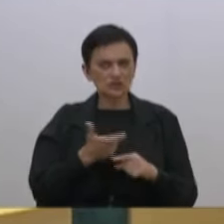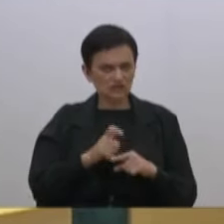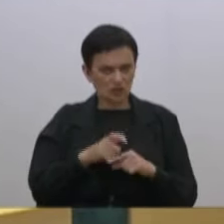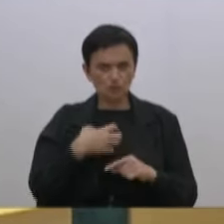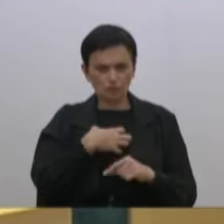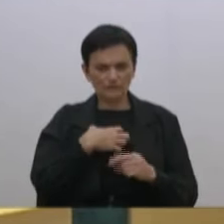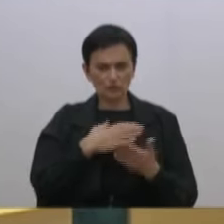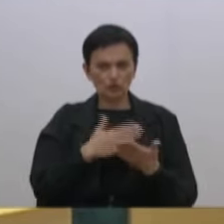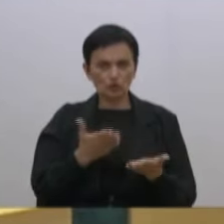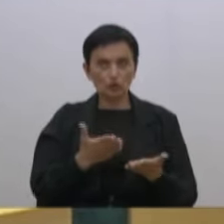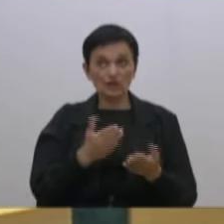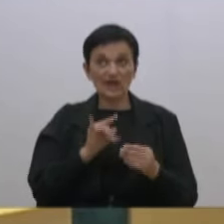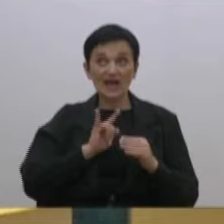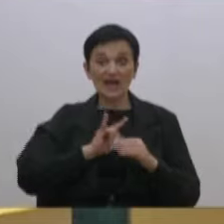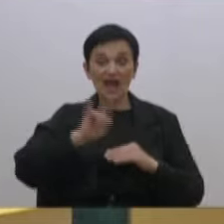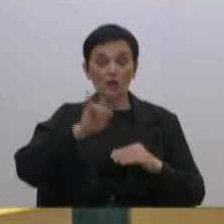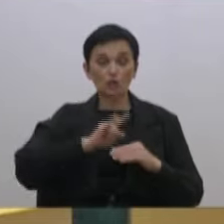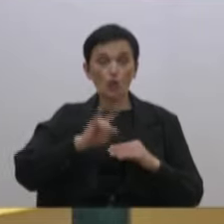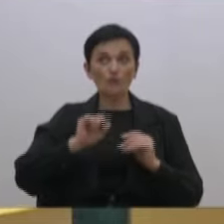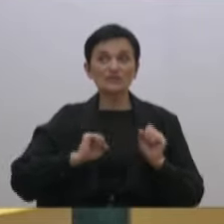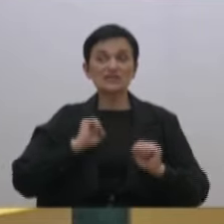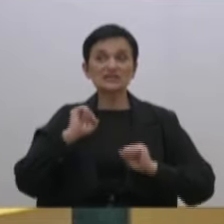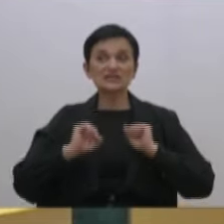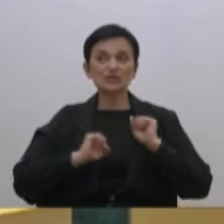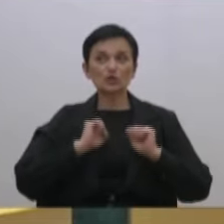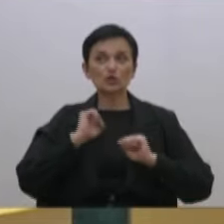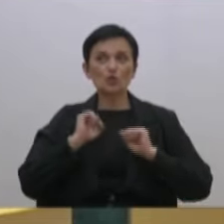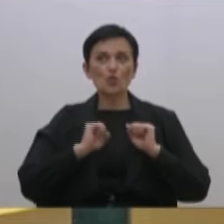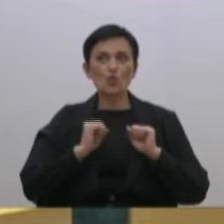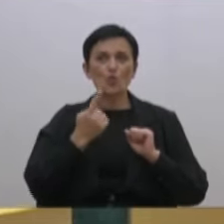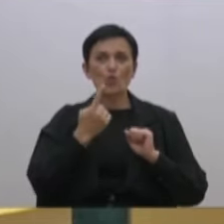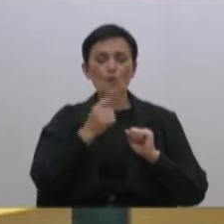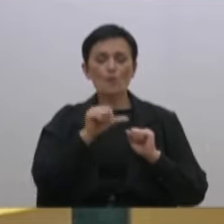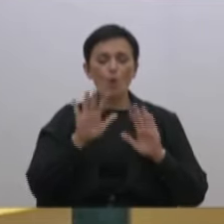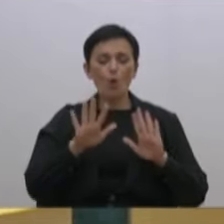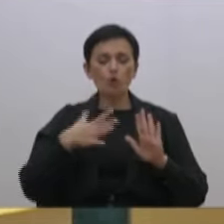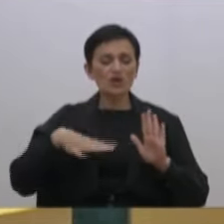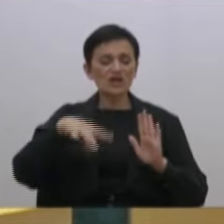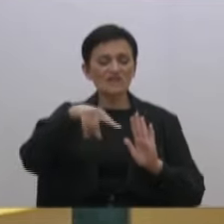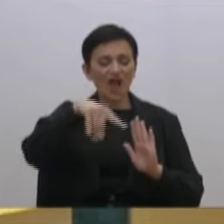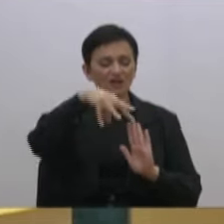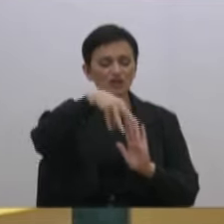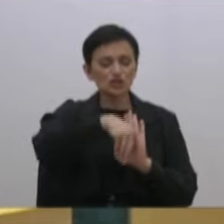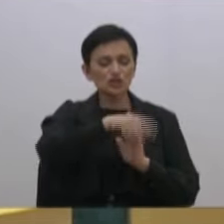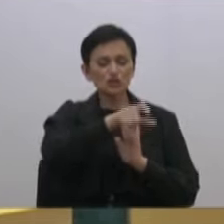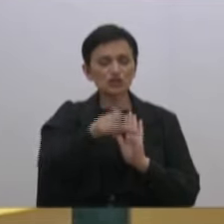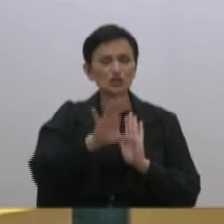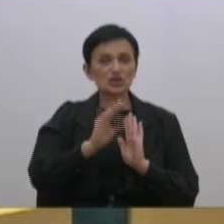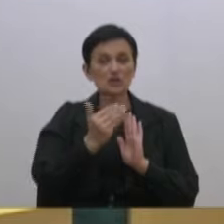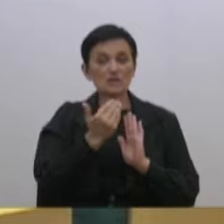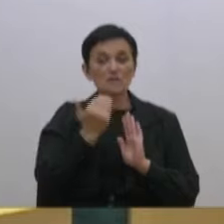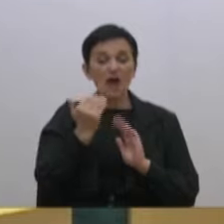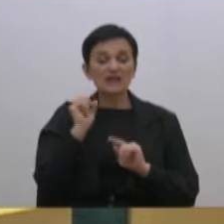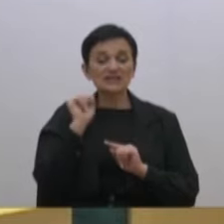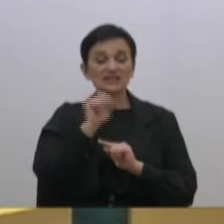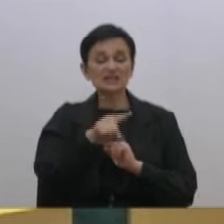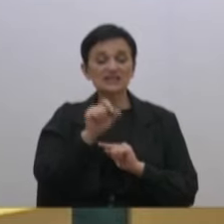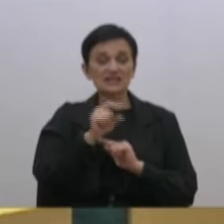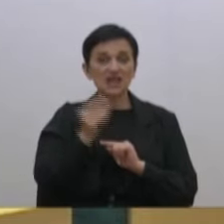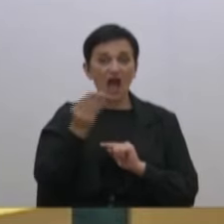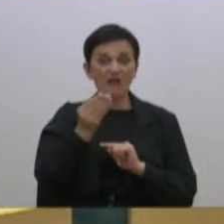მნიშვნელოვანია. ხელოვნურად ცდილობდნენ არა მხოლოდ ქვეყნის შიგნით აქტორები, არამედ მათი დავალების მიმცემები